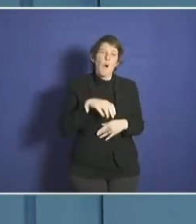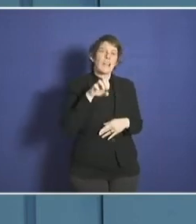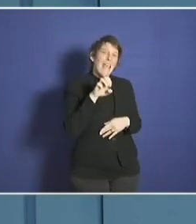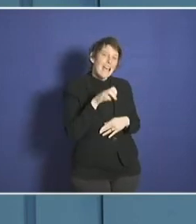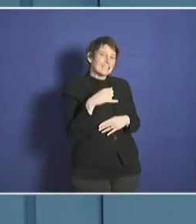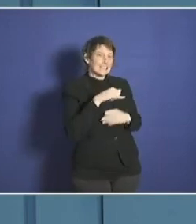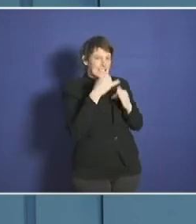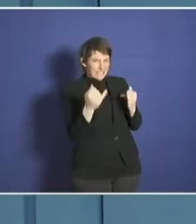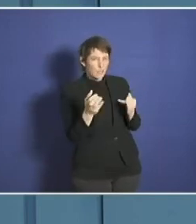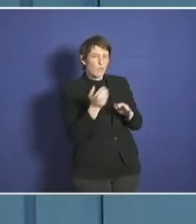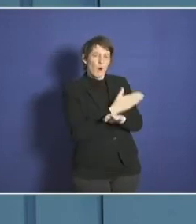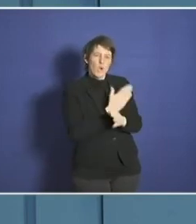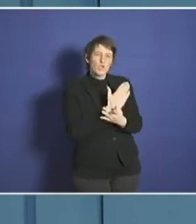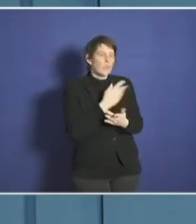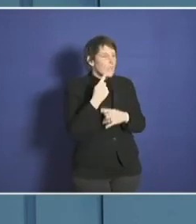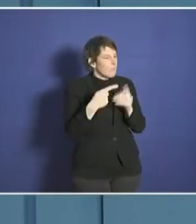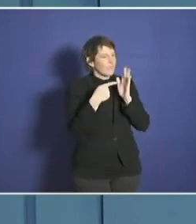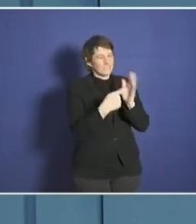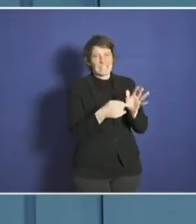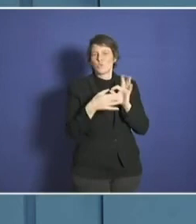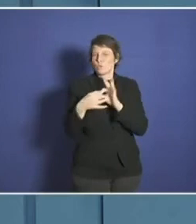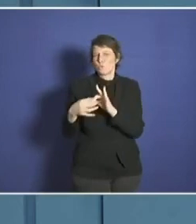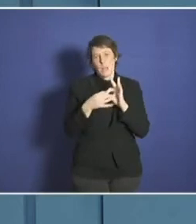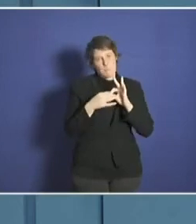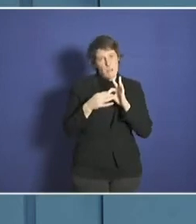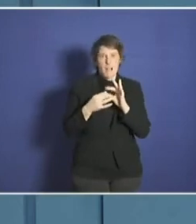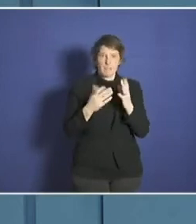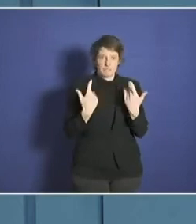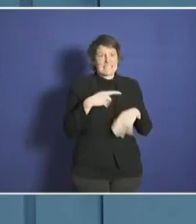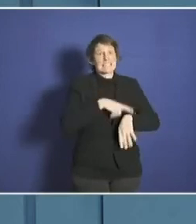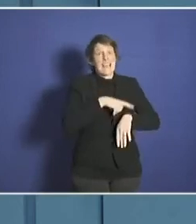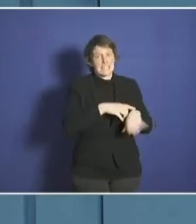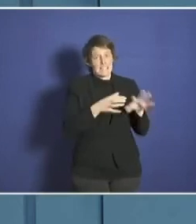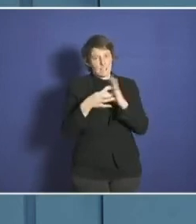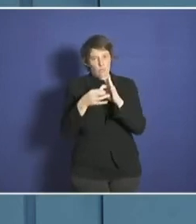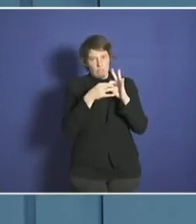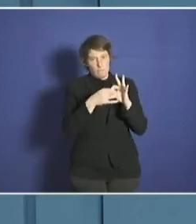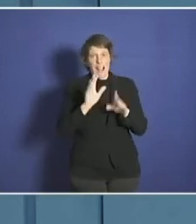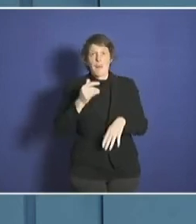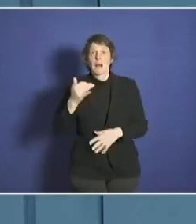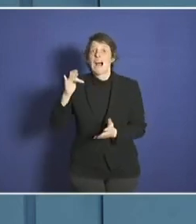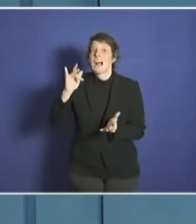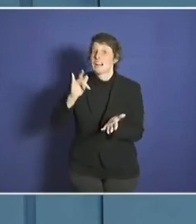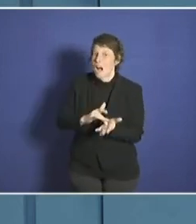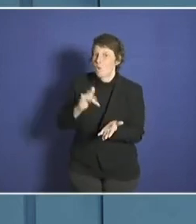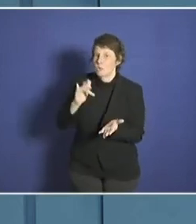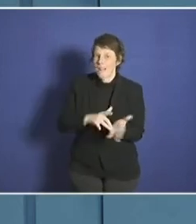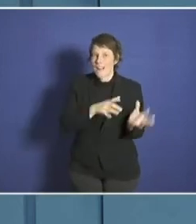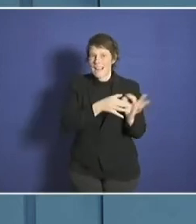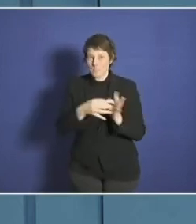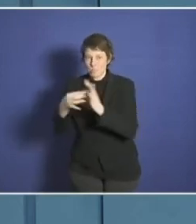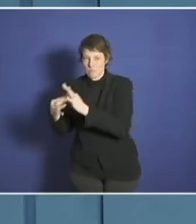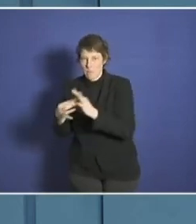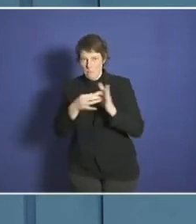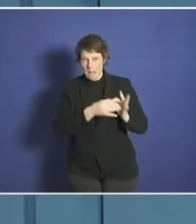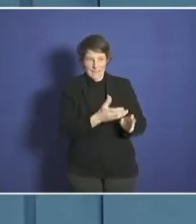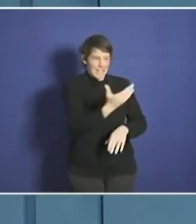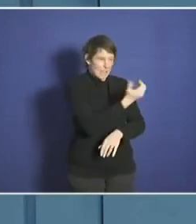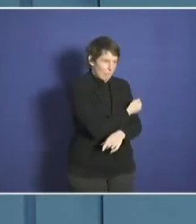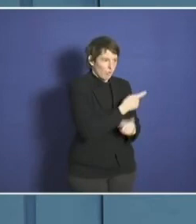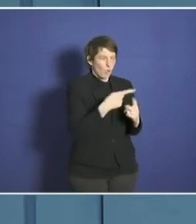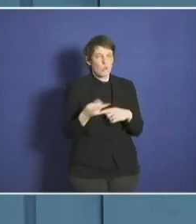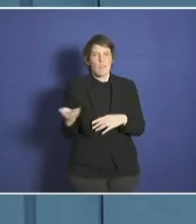immer wieder hingewiesen. Zurzeit sehen wir allerdings keinen kausalen Zusammenhang zwischen einzelnen Todesfällen und